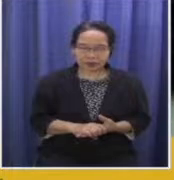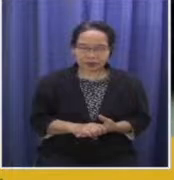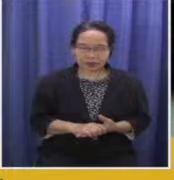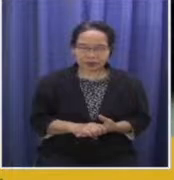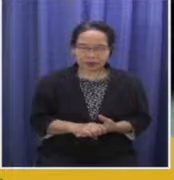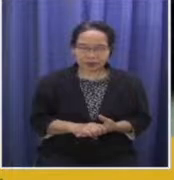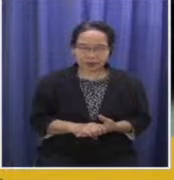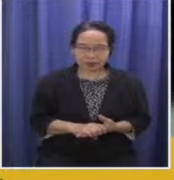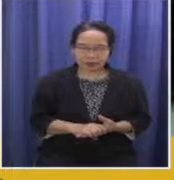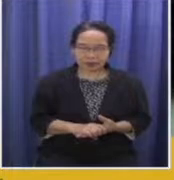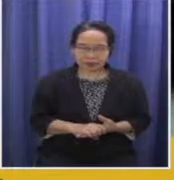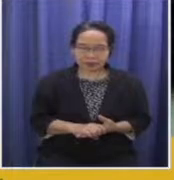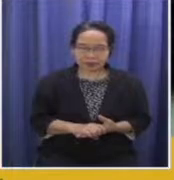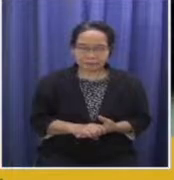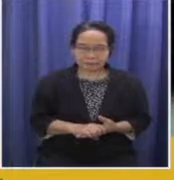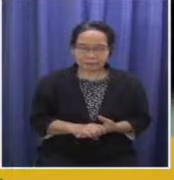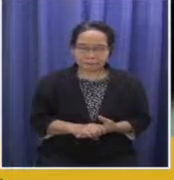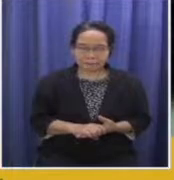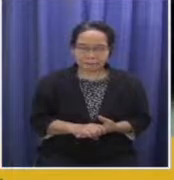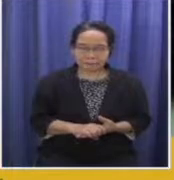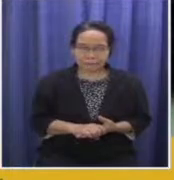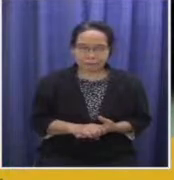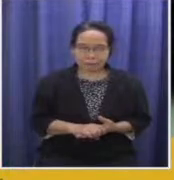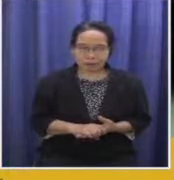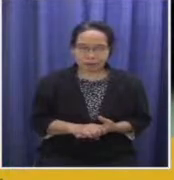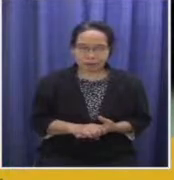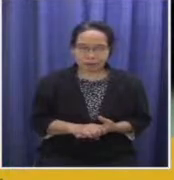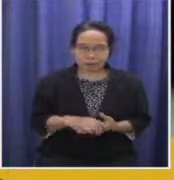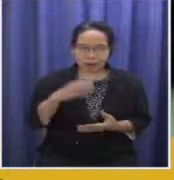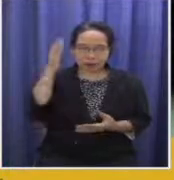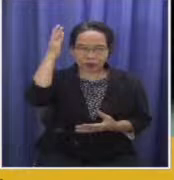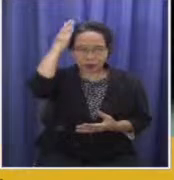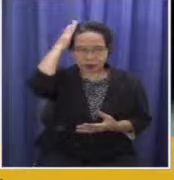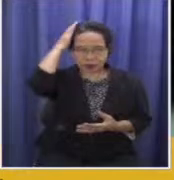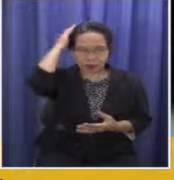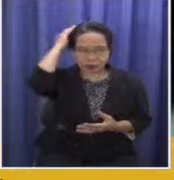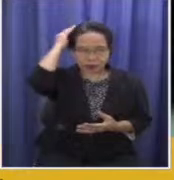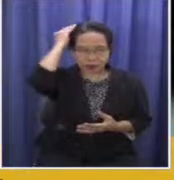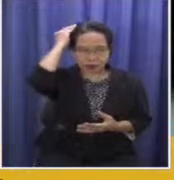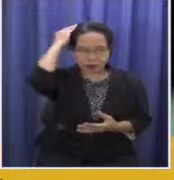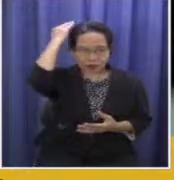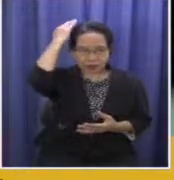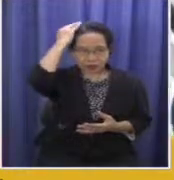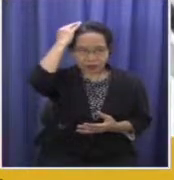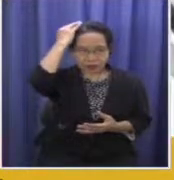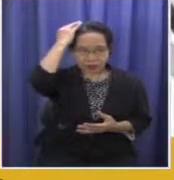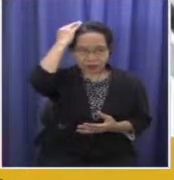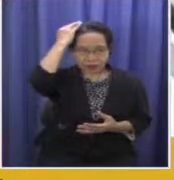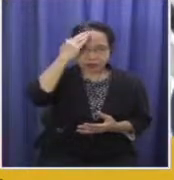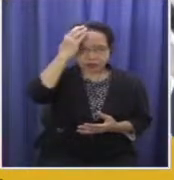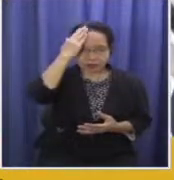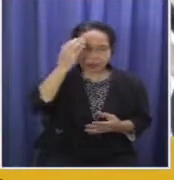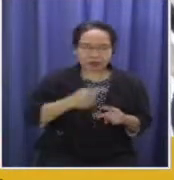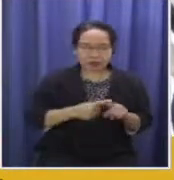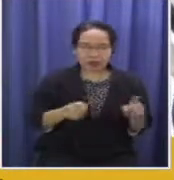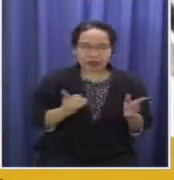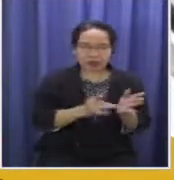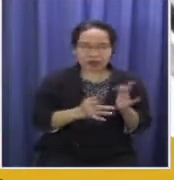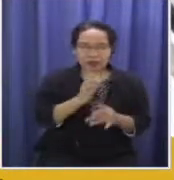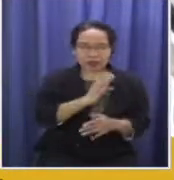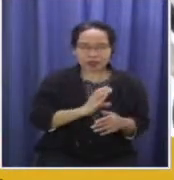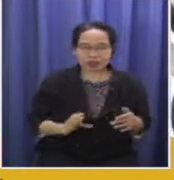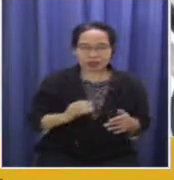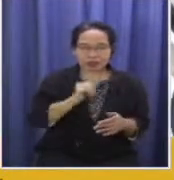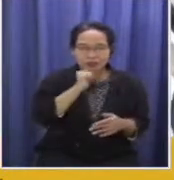र स्त्रीको शारीरिक संसर्गबाट जन्मिएको हुनुपर्दछ। But Jesus Christ